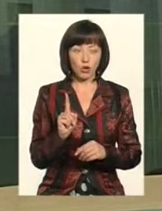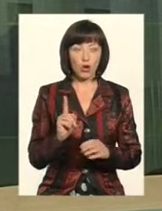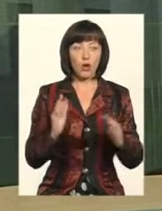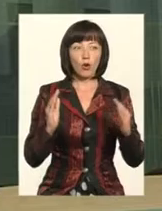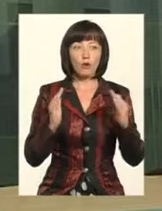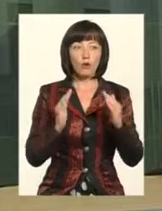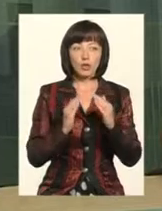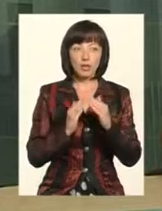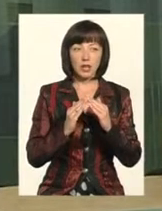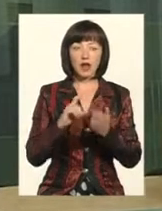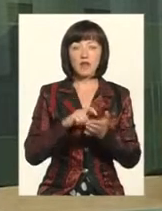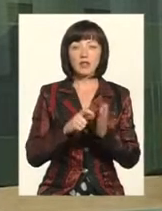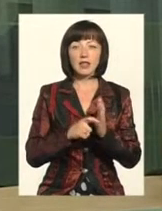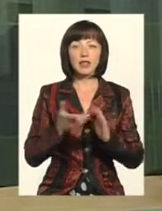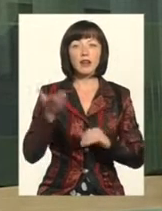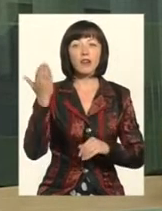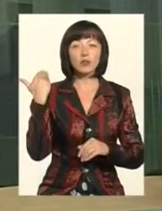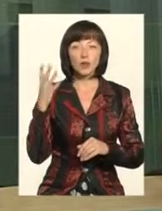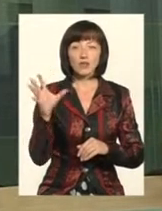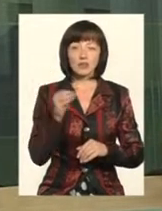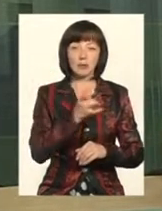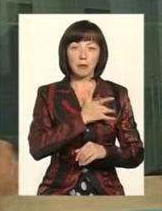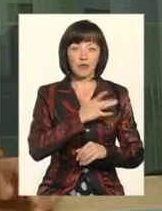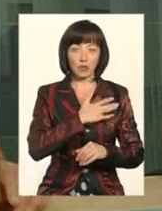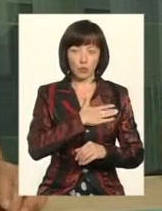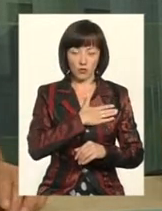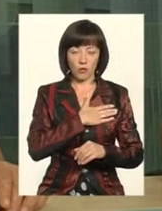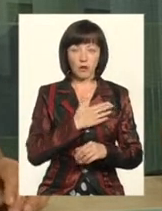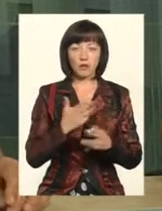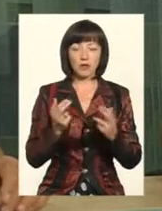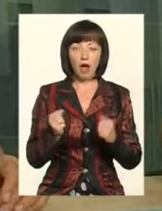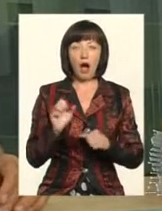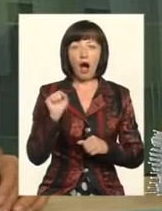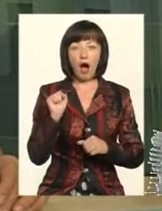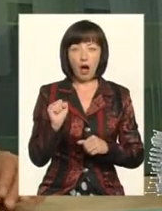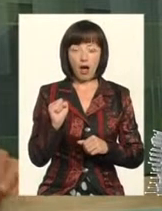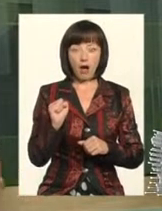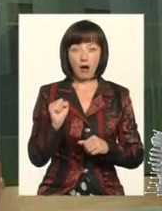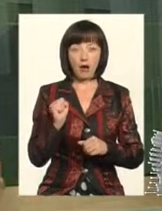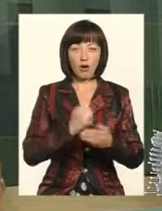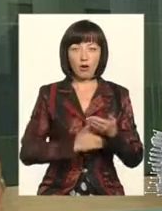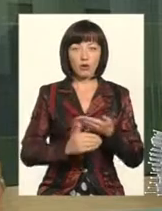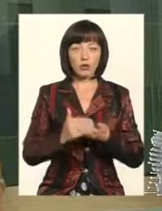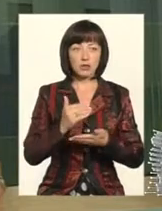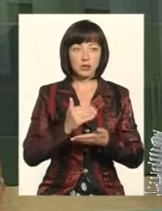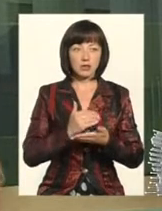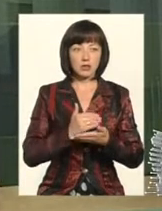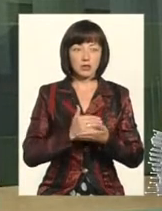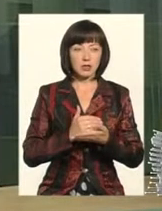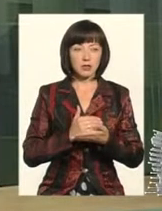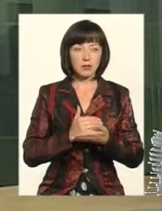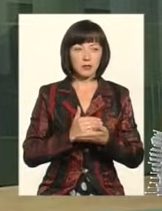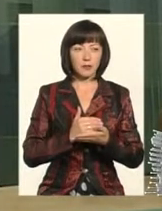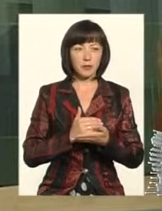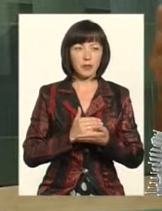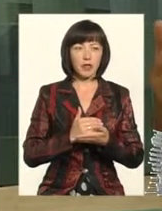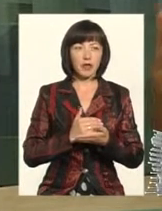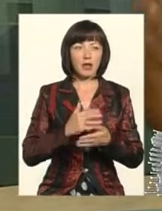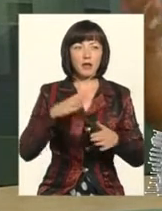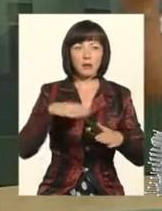будинки, тобто квартири давно приватизували, всі мешканці свої квартири. А от останні сходові клітини,